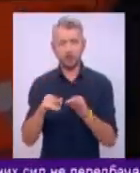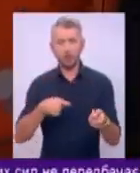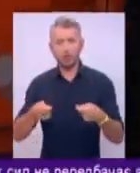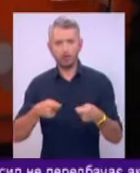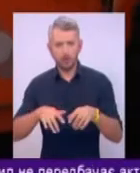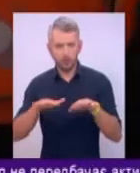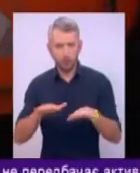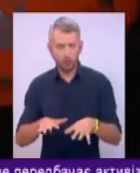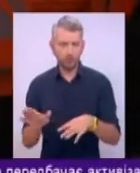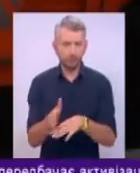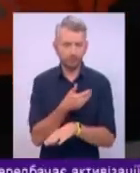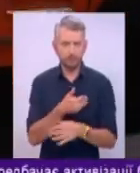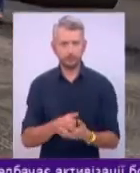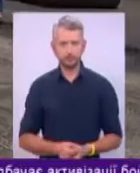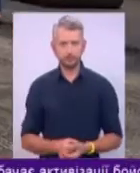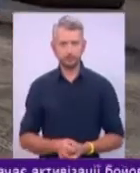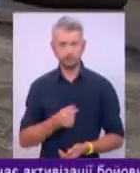зони проведення ремонту.